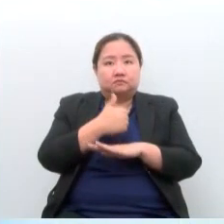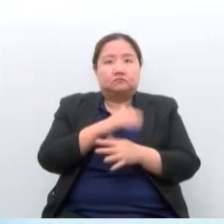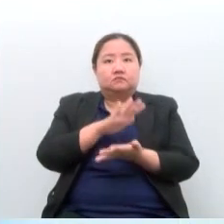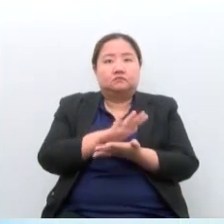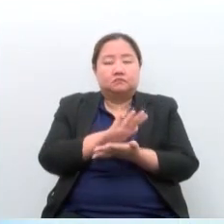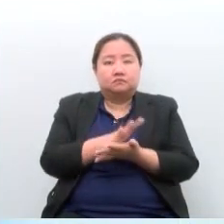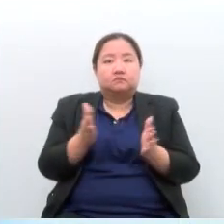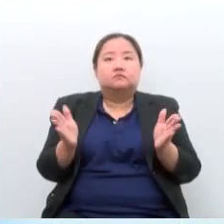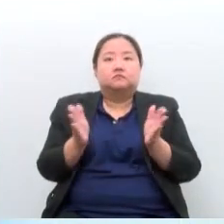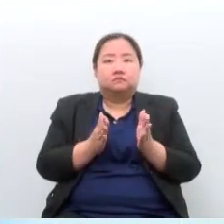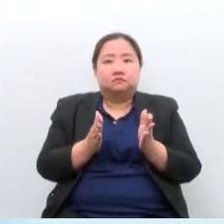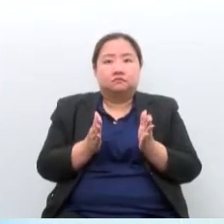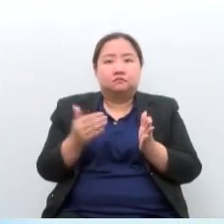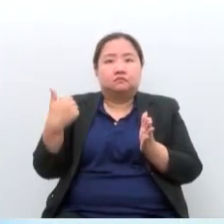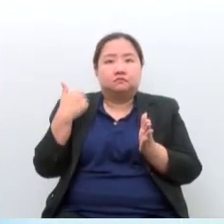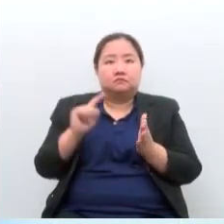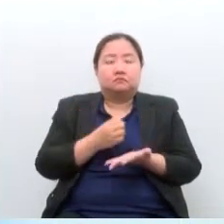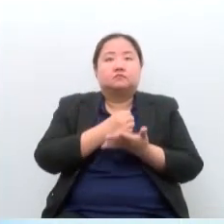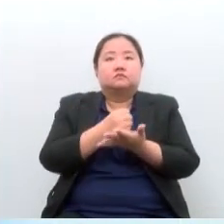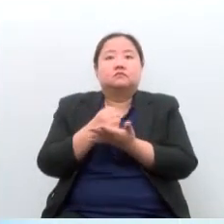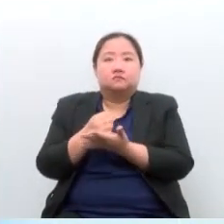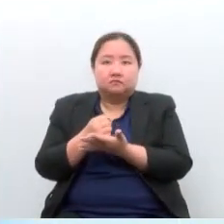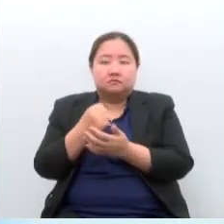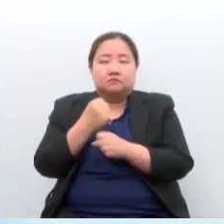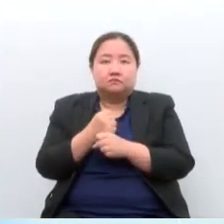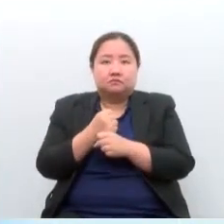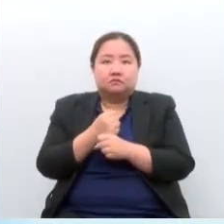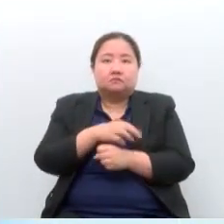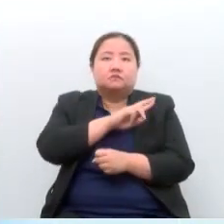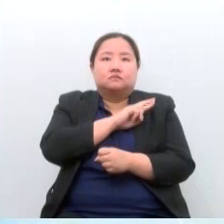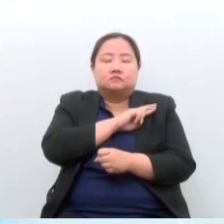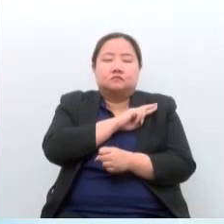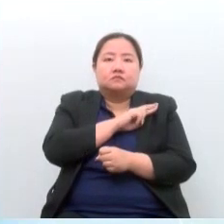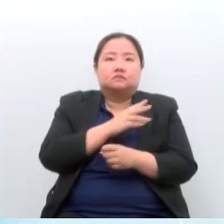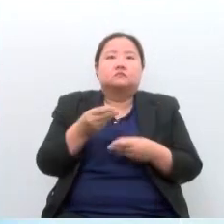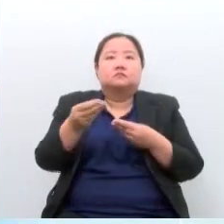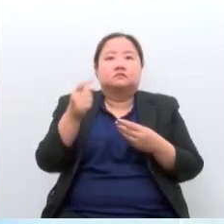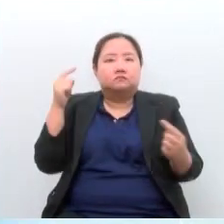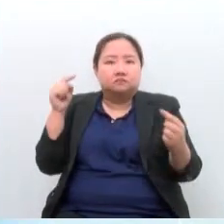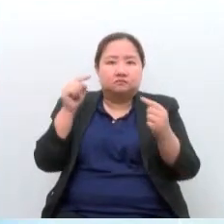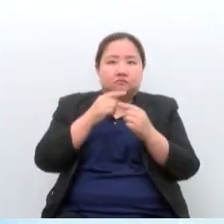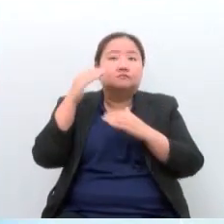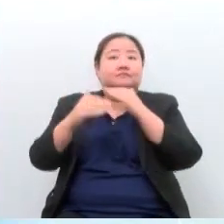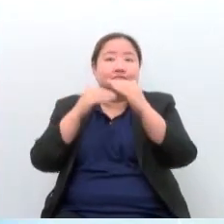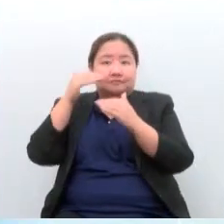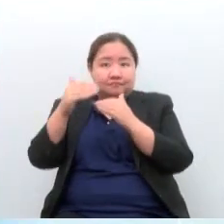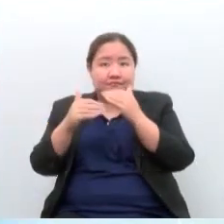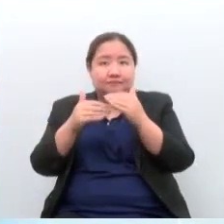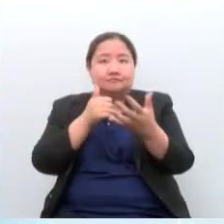ที่มีพี่ช่วยทำธุรการแทนก็มุ่งพัฒนา